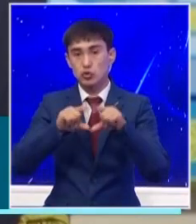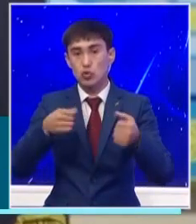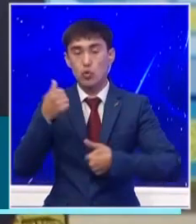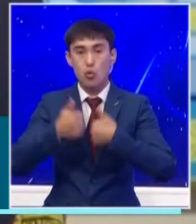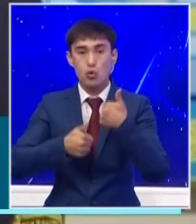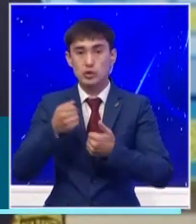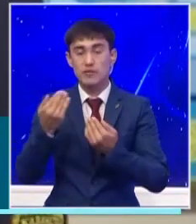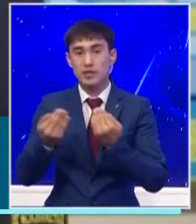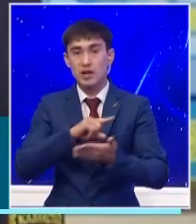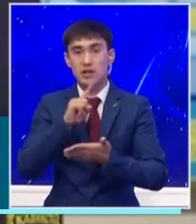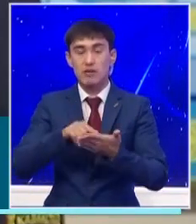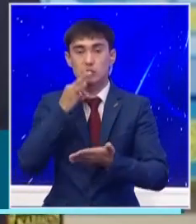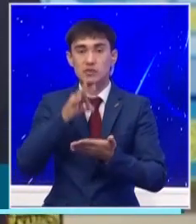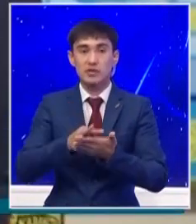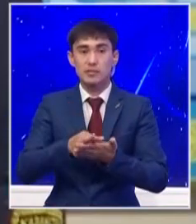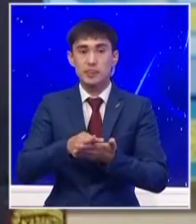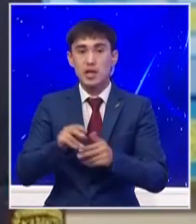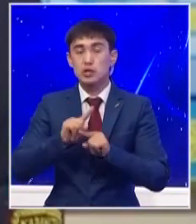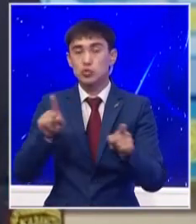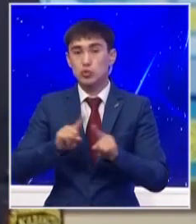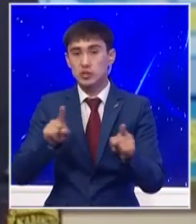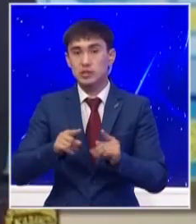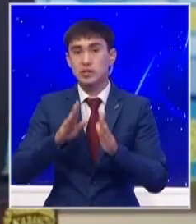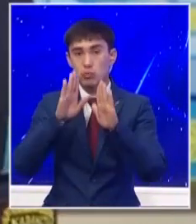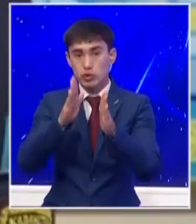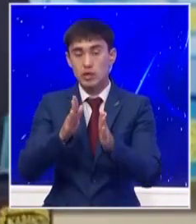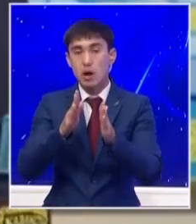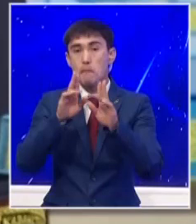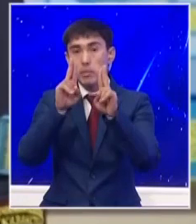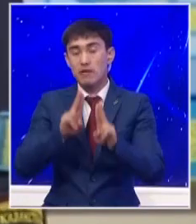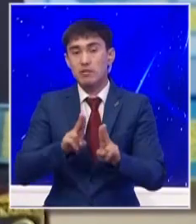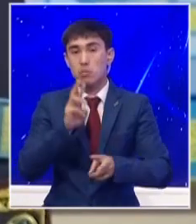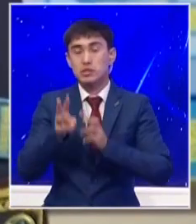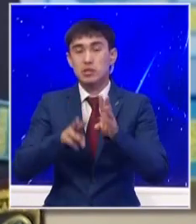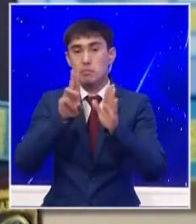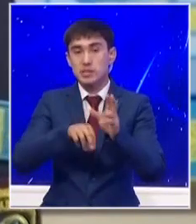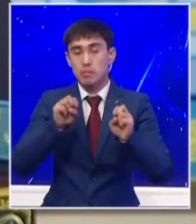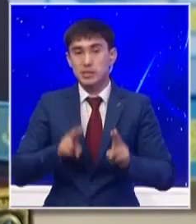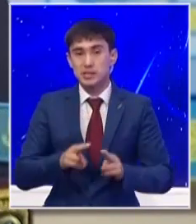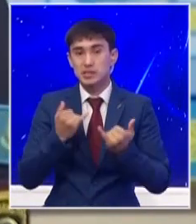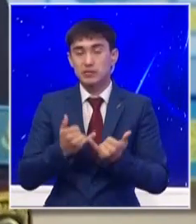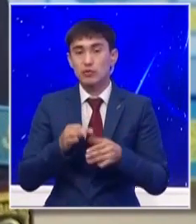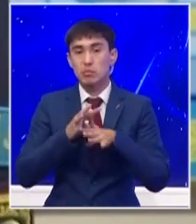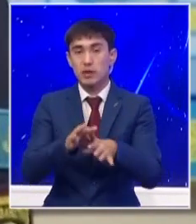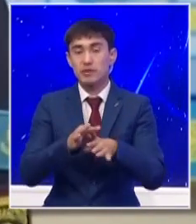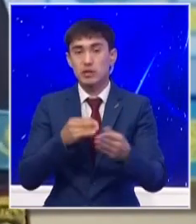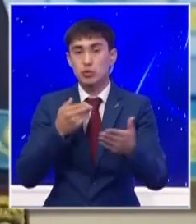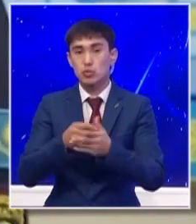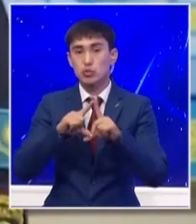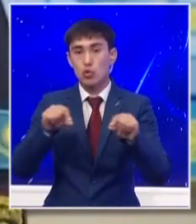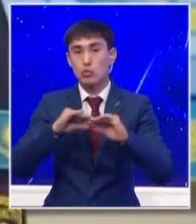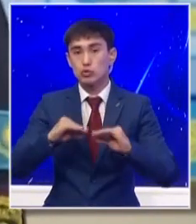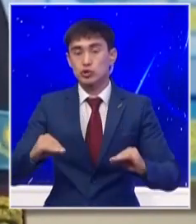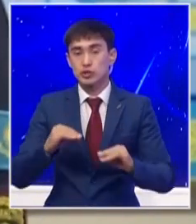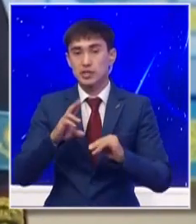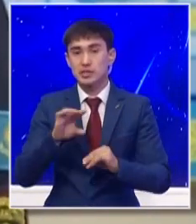конкурсы, викторины, инструктажи по соблюдению правил пожарной безопасности. Сегодня мы провели в дошкольном